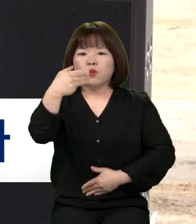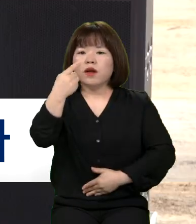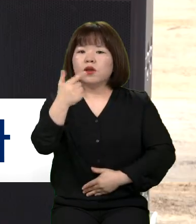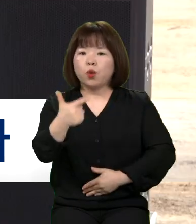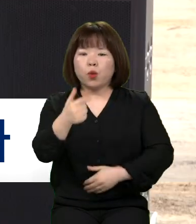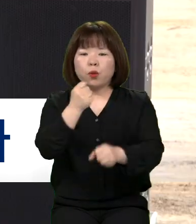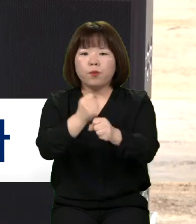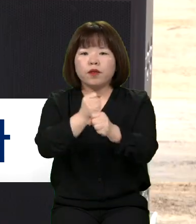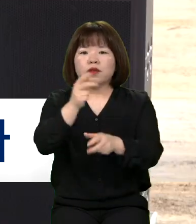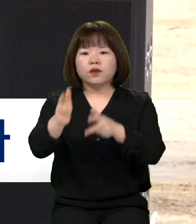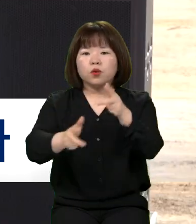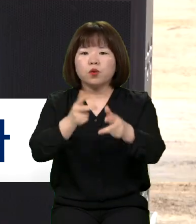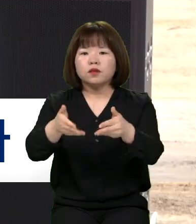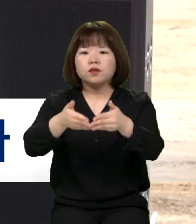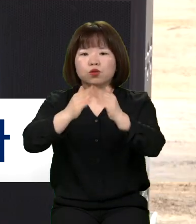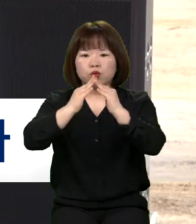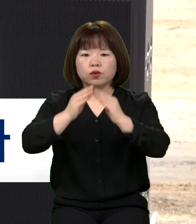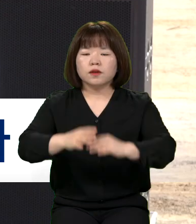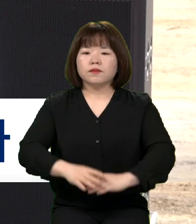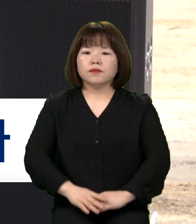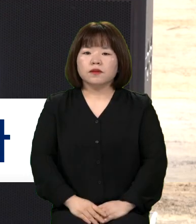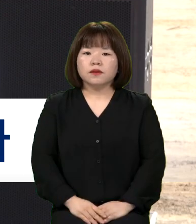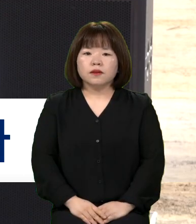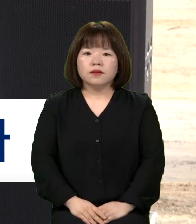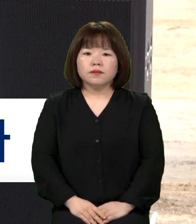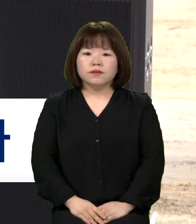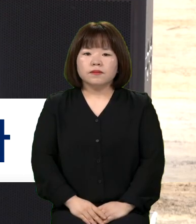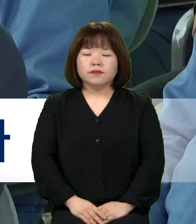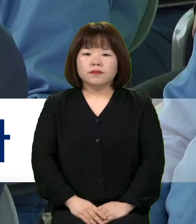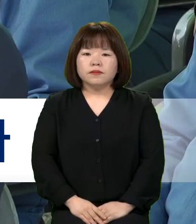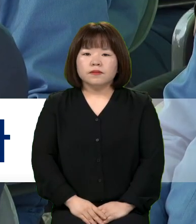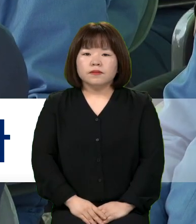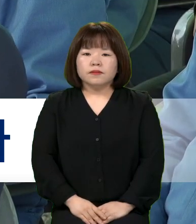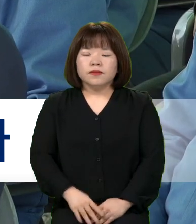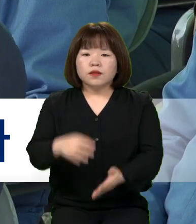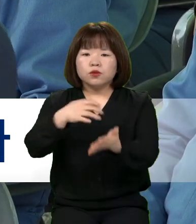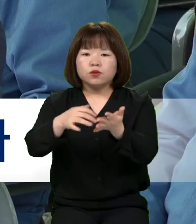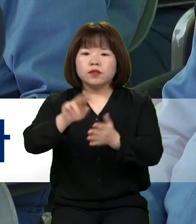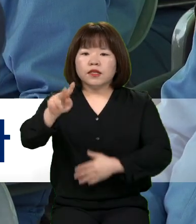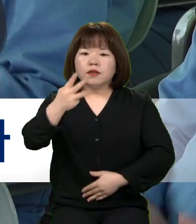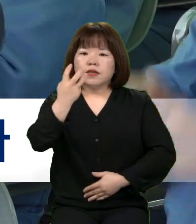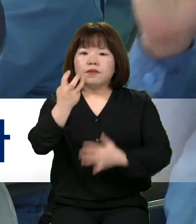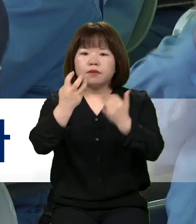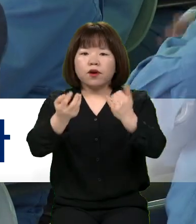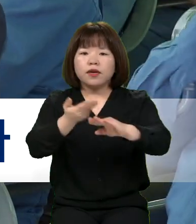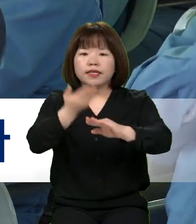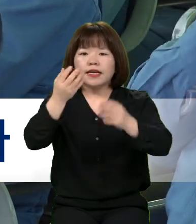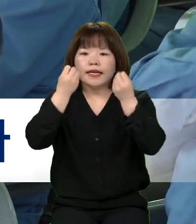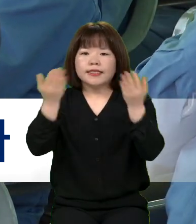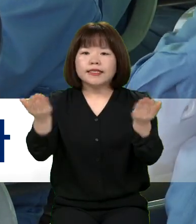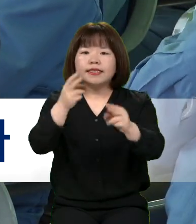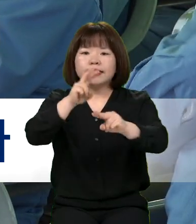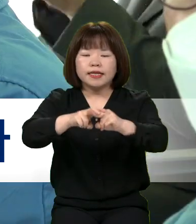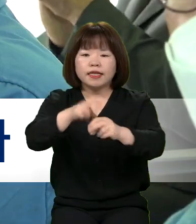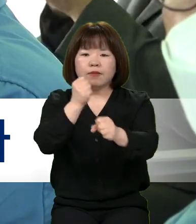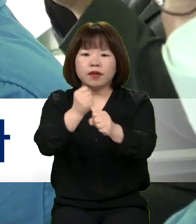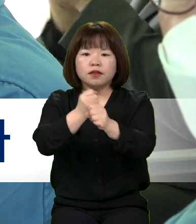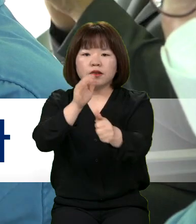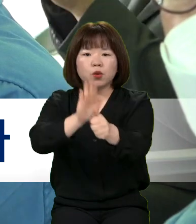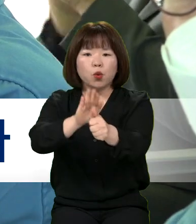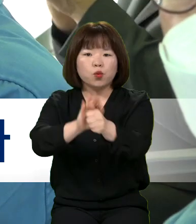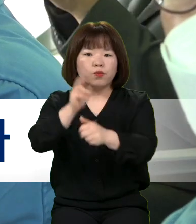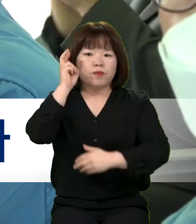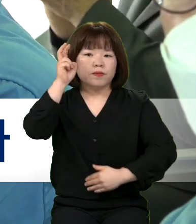최종 6만 톤 규모의 양 급제 생산 라인을 구축합니다 이는 200 30명 이상의 신규 일자리